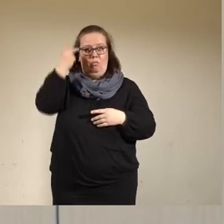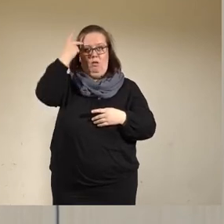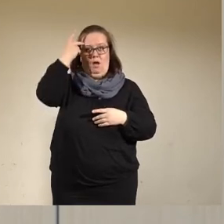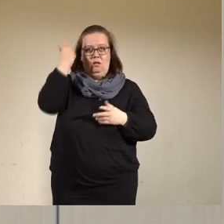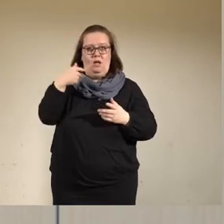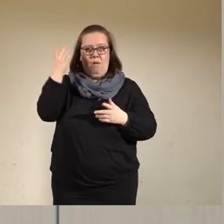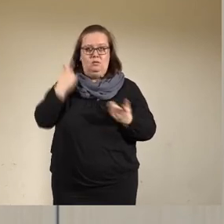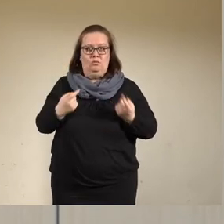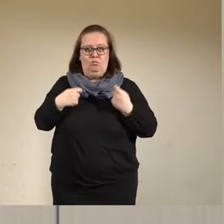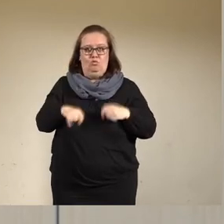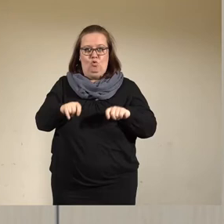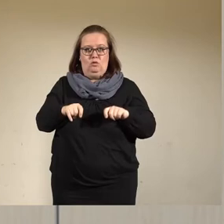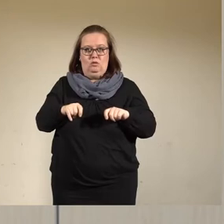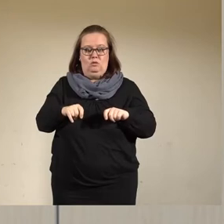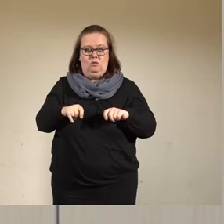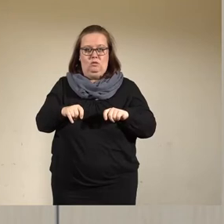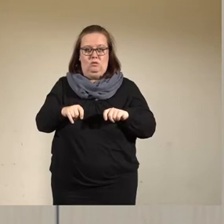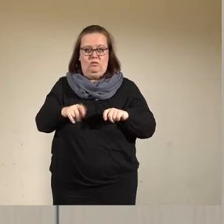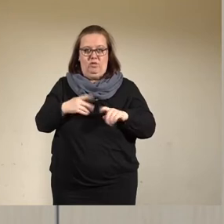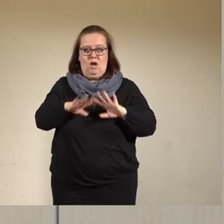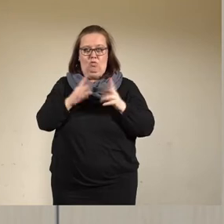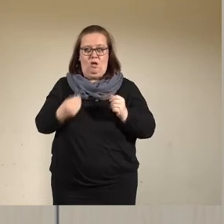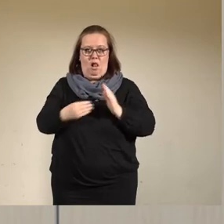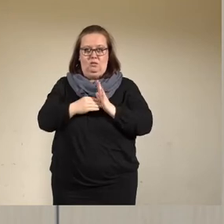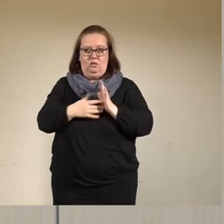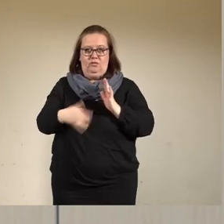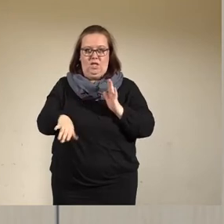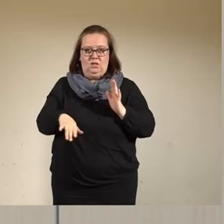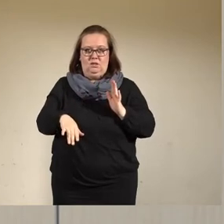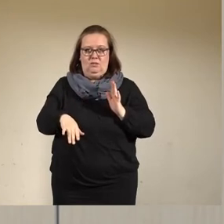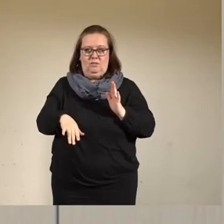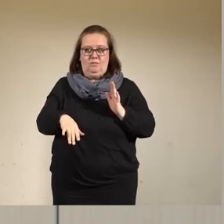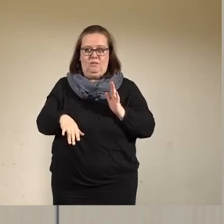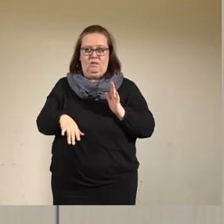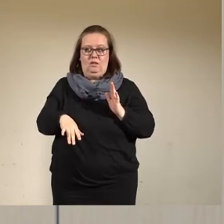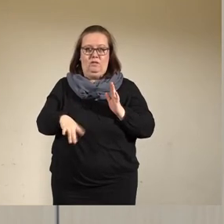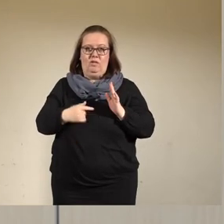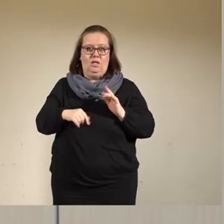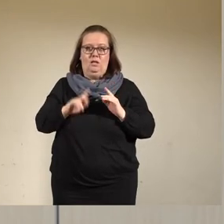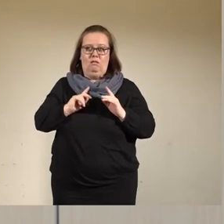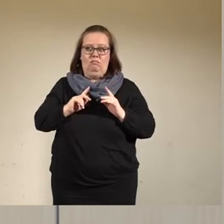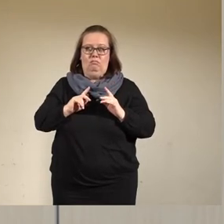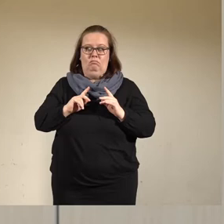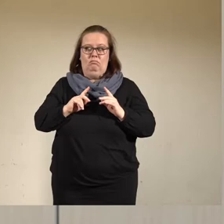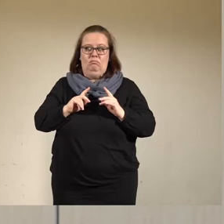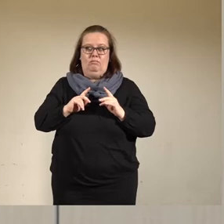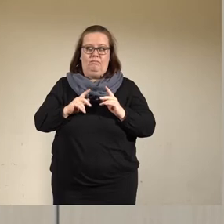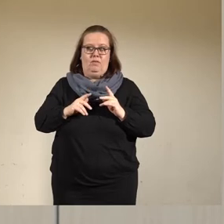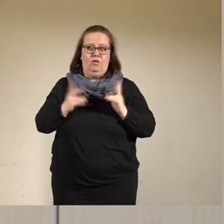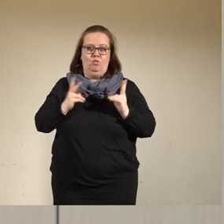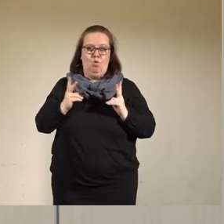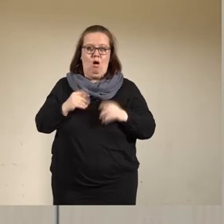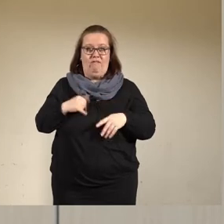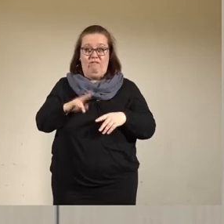bei der Beschlussfassung in diesem Haushalt. An Gedächtnisverlust scheint